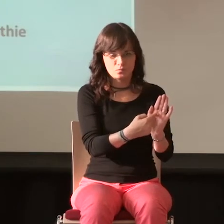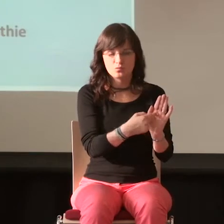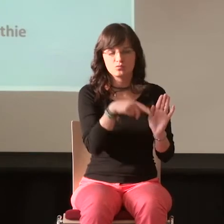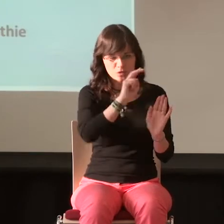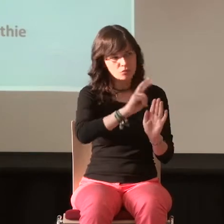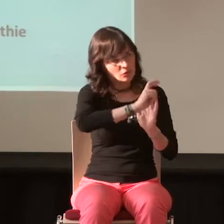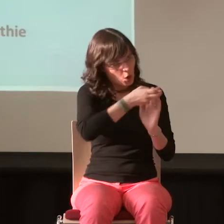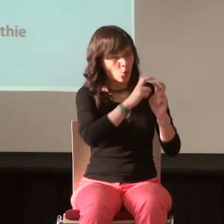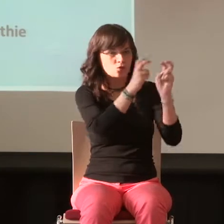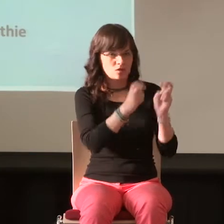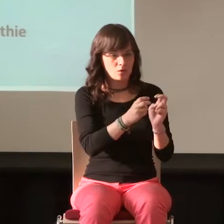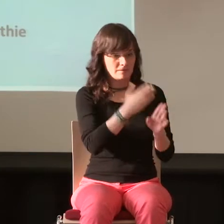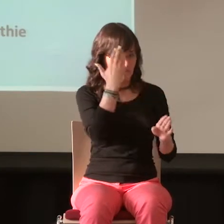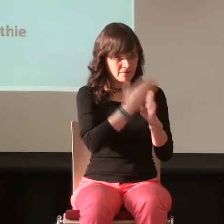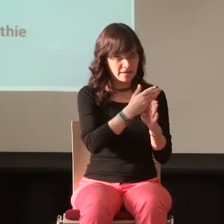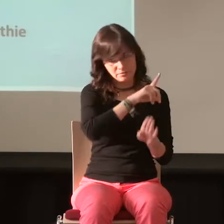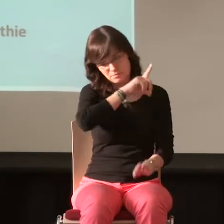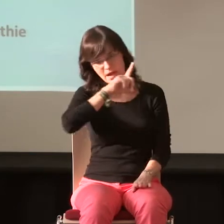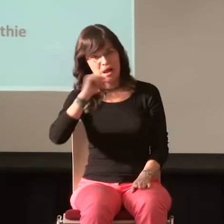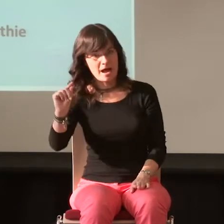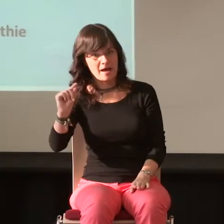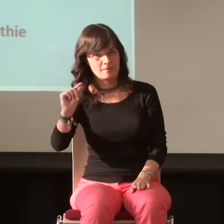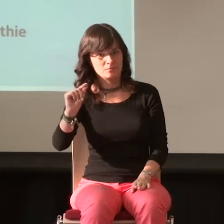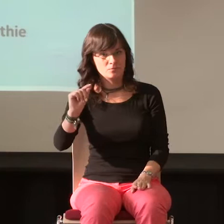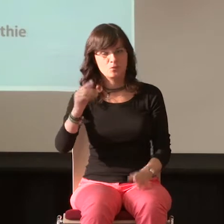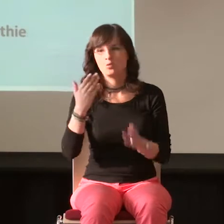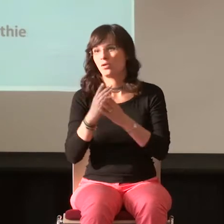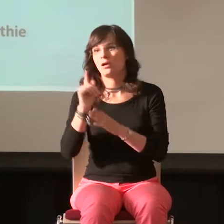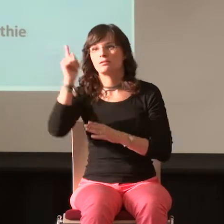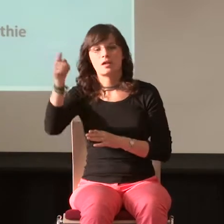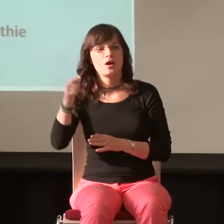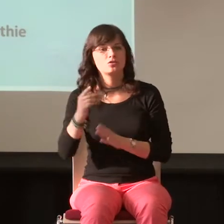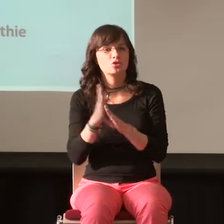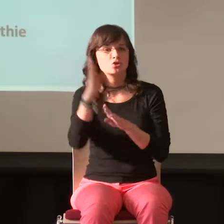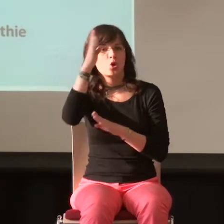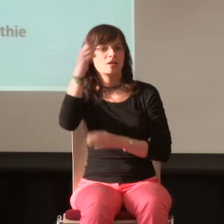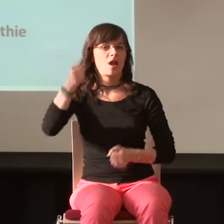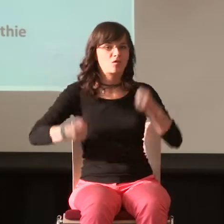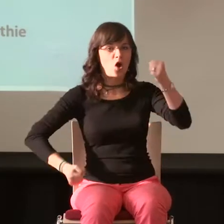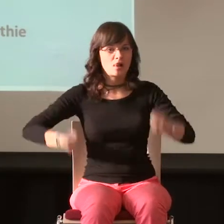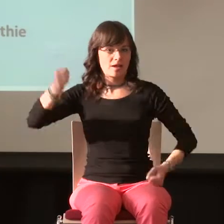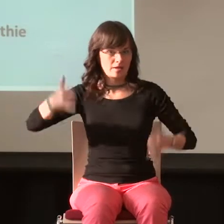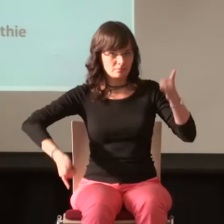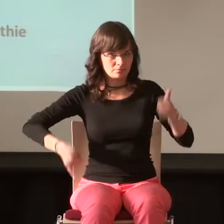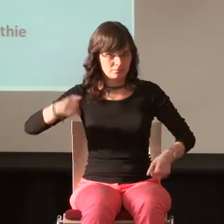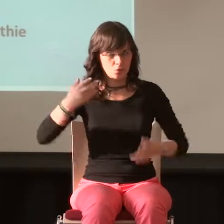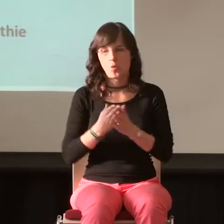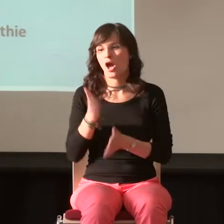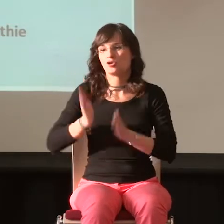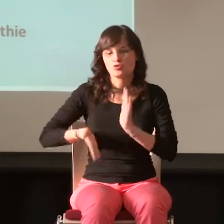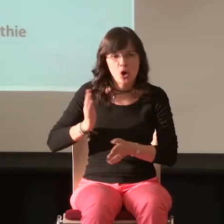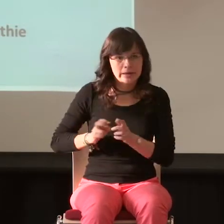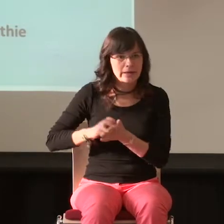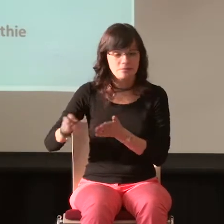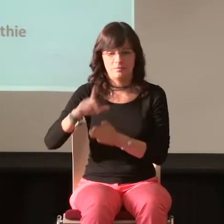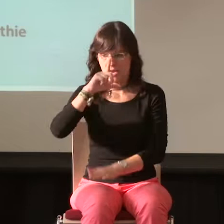Hause ohne große Mittel, wenn Sie draußen zum Beispiel Nordic gewalkt sind, wenn Sie gejoggt sind, wenn Sie irgendeine Sportart betrieben haben und